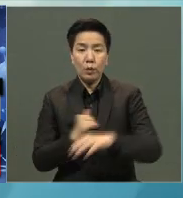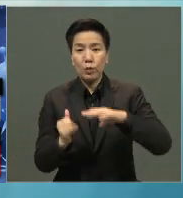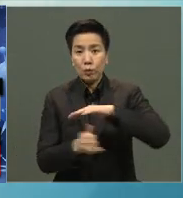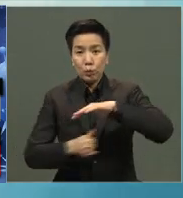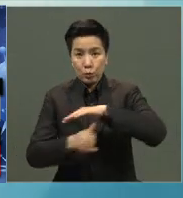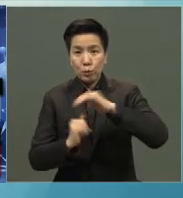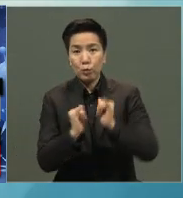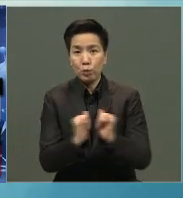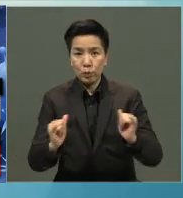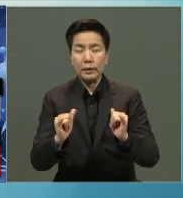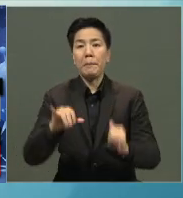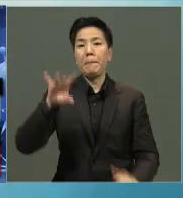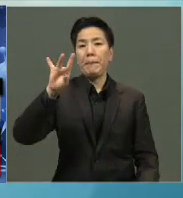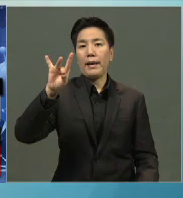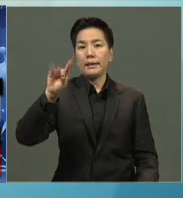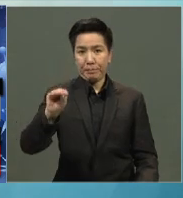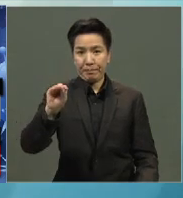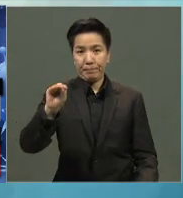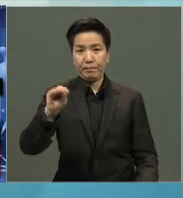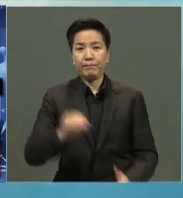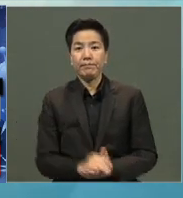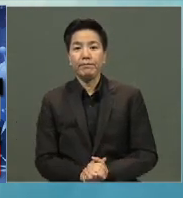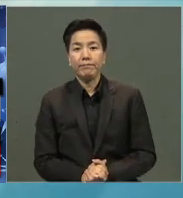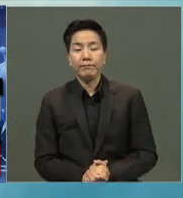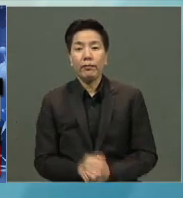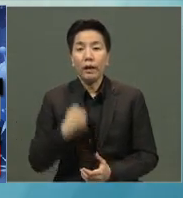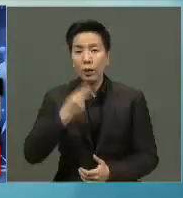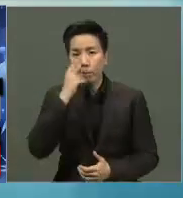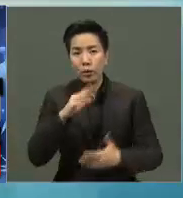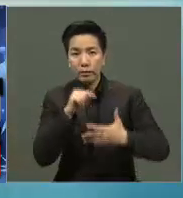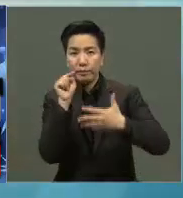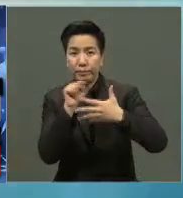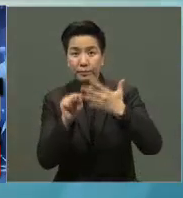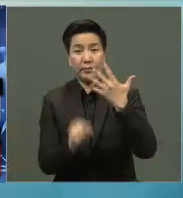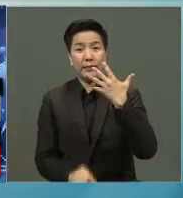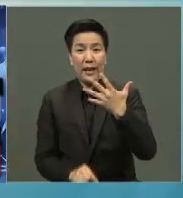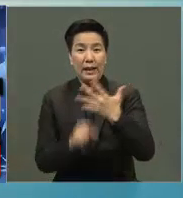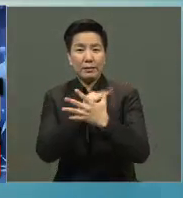รายแล้วเข้ารับการรักษาอยู่ในโรงพยาบาลนะตอนนี้80รายเท่านั้นนะครับไปดูครับ 5